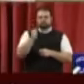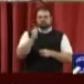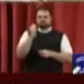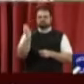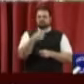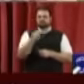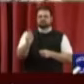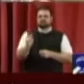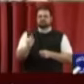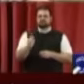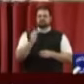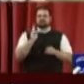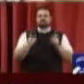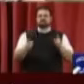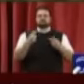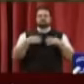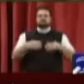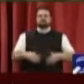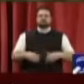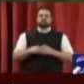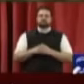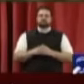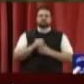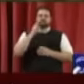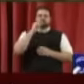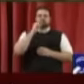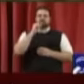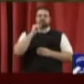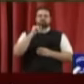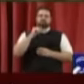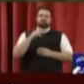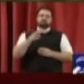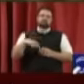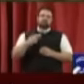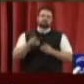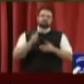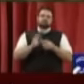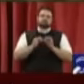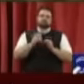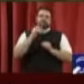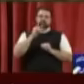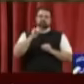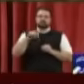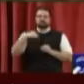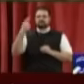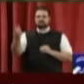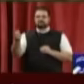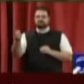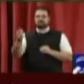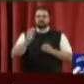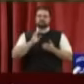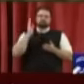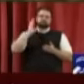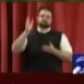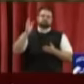rămân? Nu. Nu? Nu astea. Vorbele trec la modul că o trecu pe lângă urechea mea și nu l-am băgat în